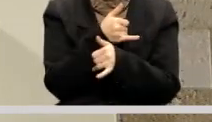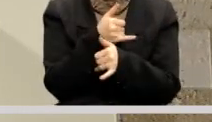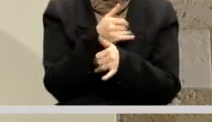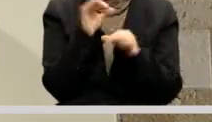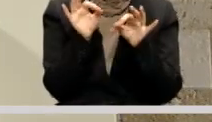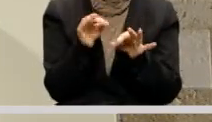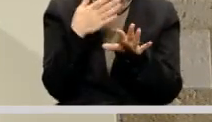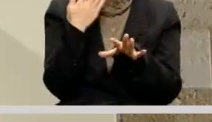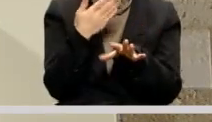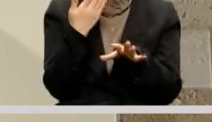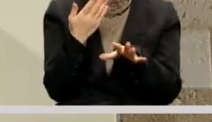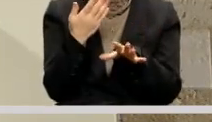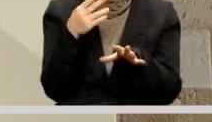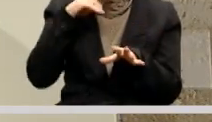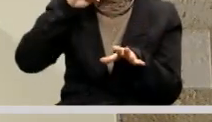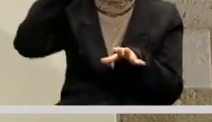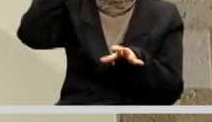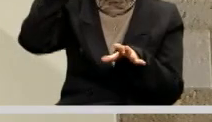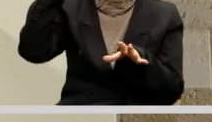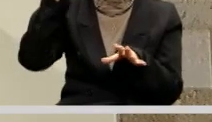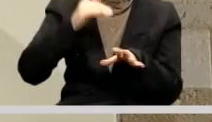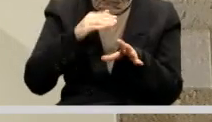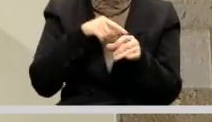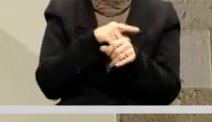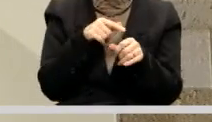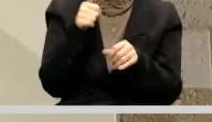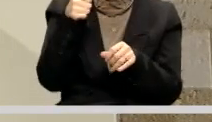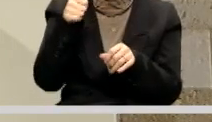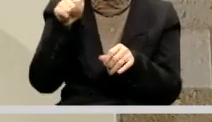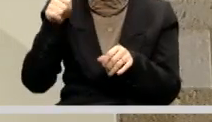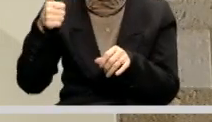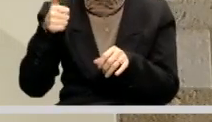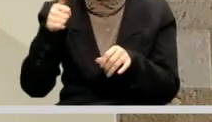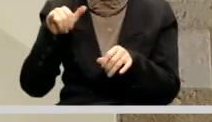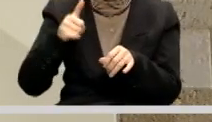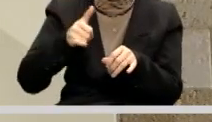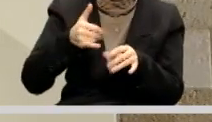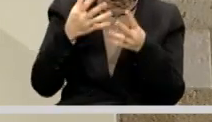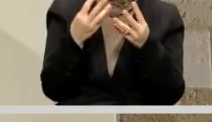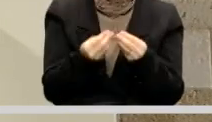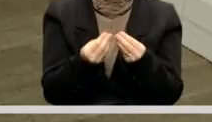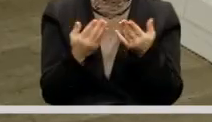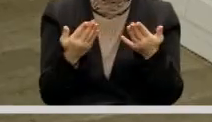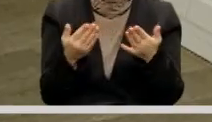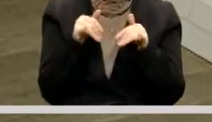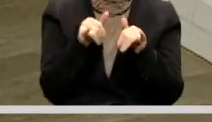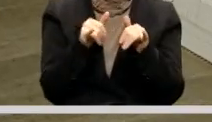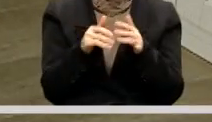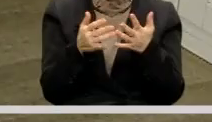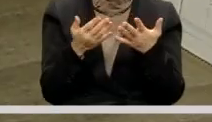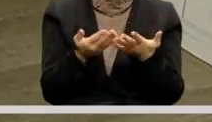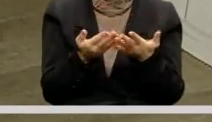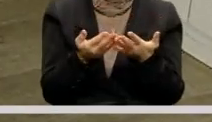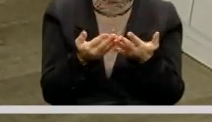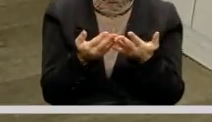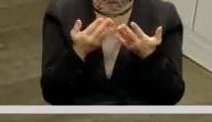kilo, cuma günü geldiğimizde 66 kilo. O 5 günde ne aldırdı kiloyu? 2 gün bozması aldırdı. Aynı şey. Yani eğer